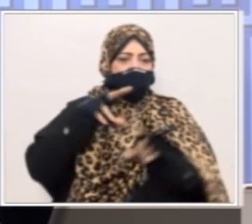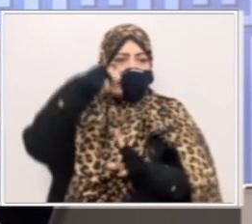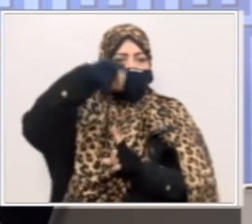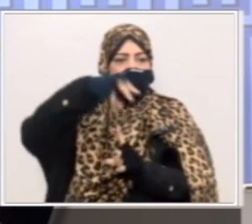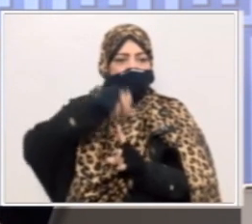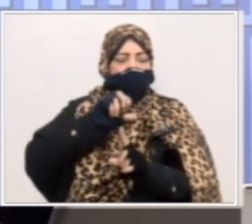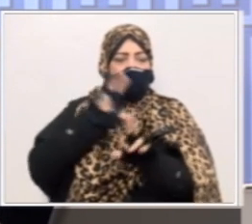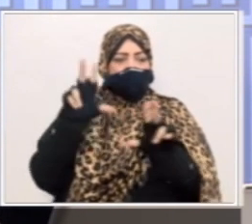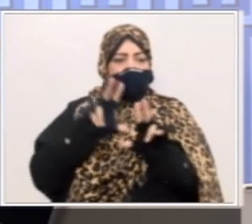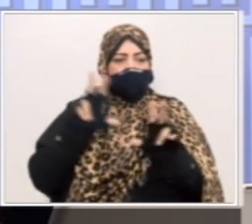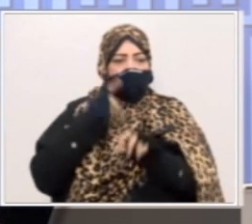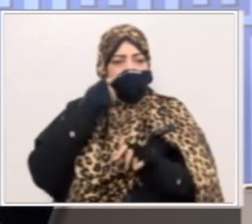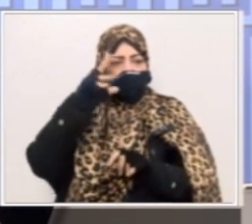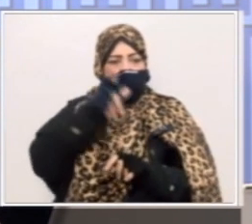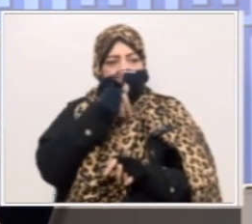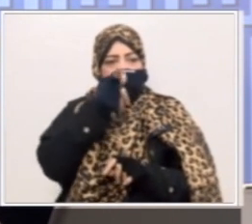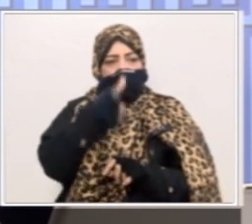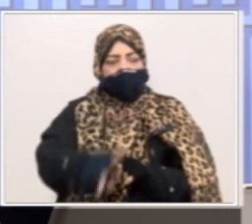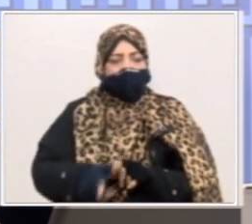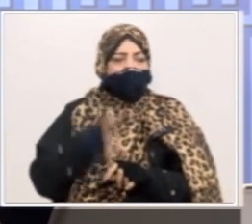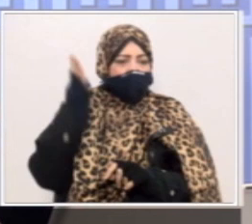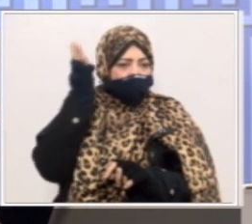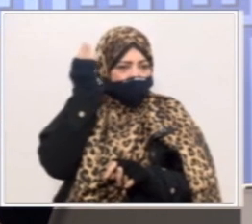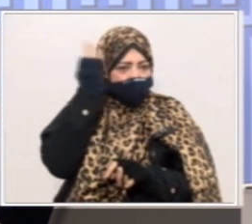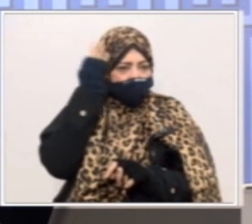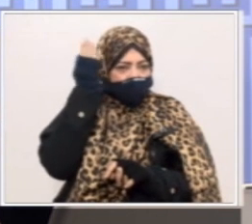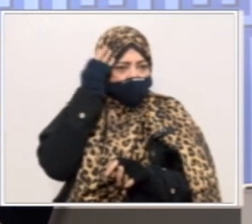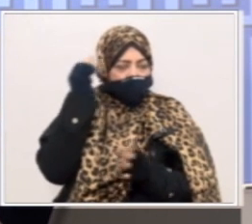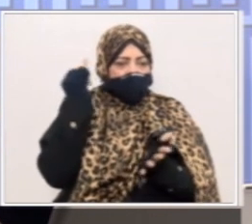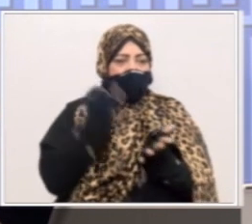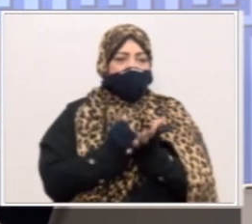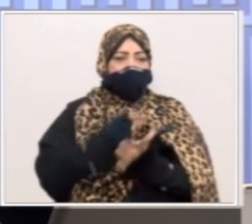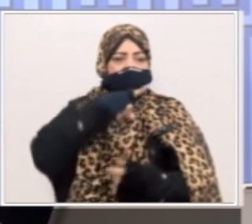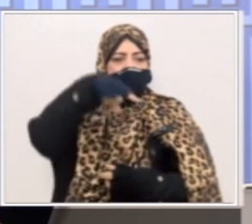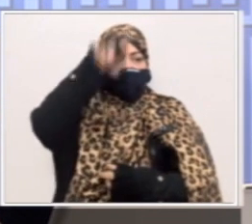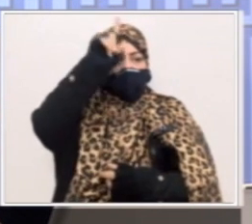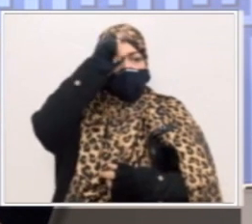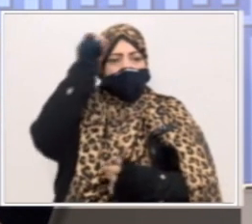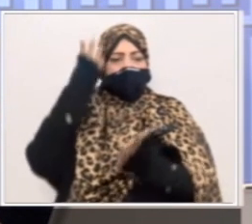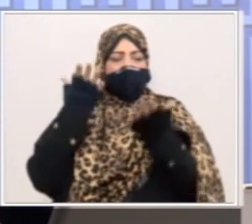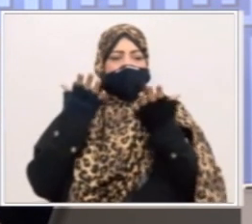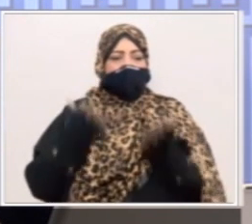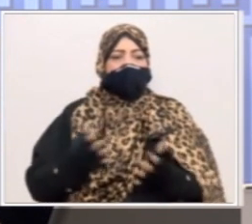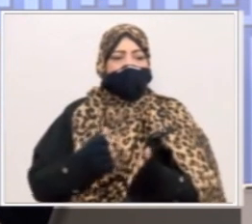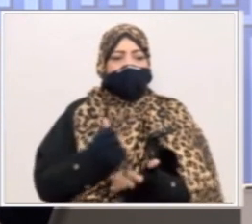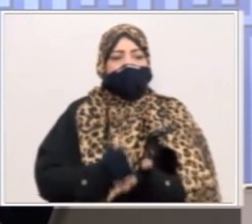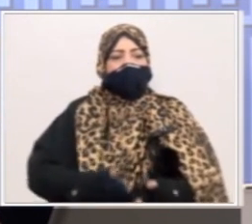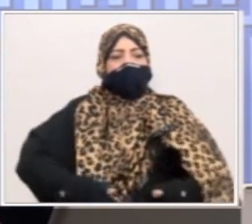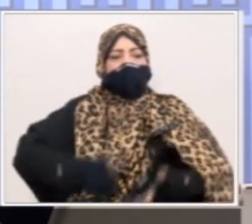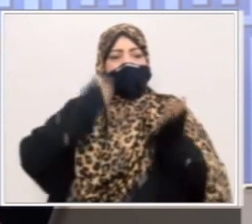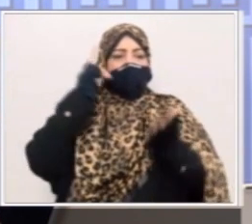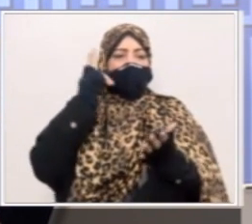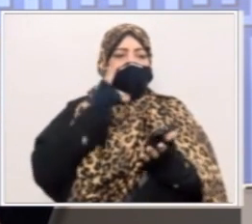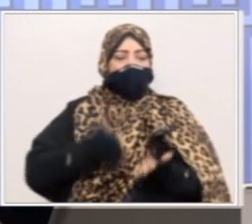عز وجل. نسأل الله عز وجل أن يوفقهم لكل خير، وأن يعينهم وأن يسدد